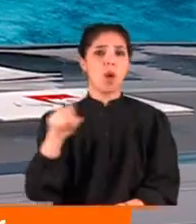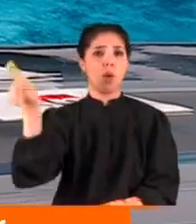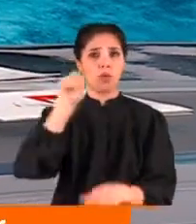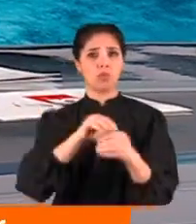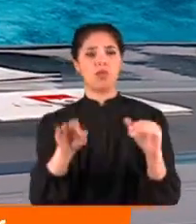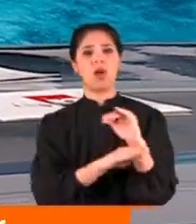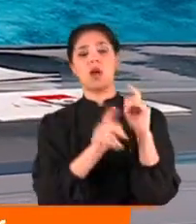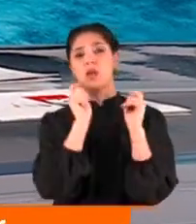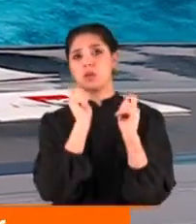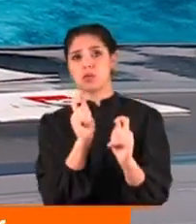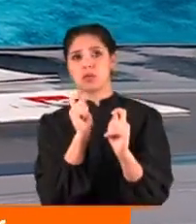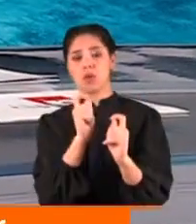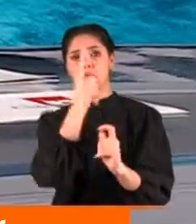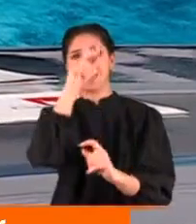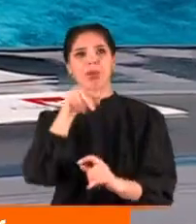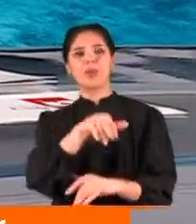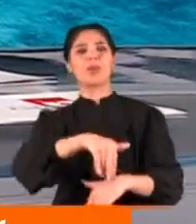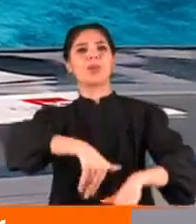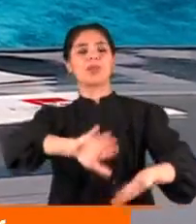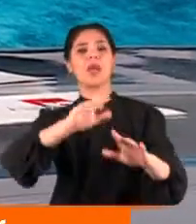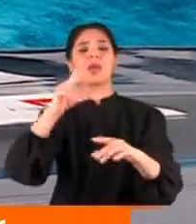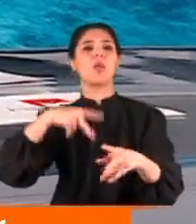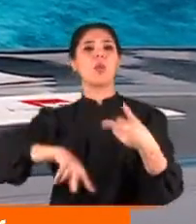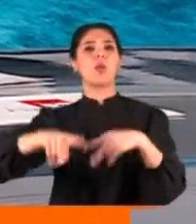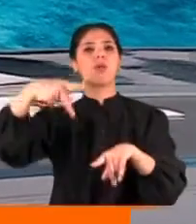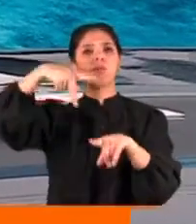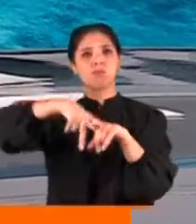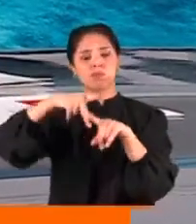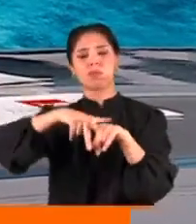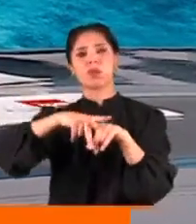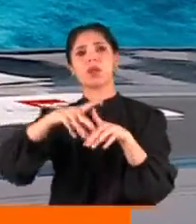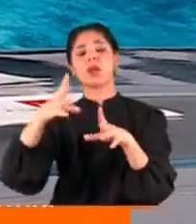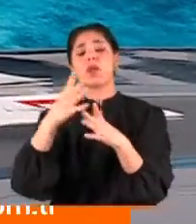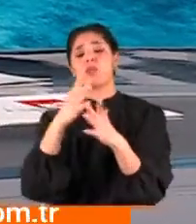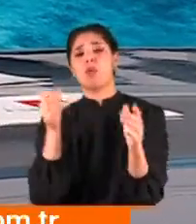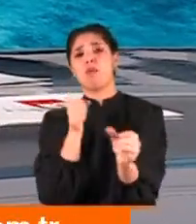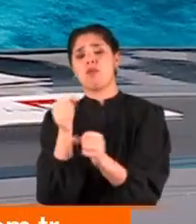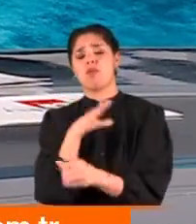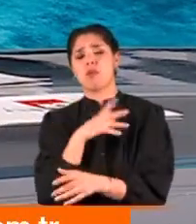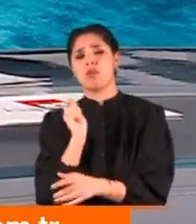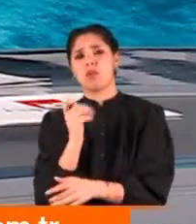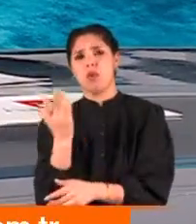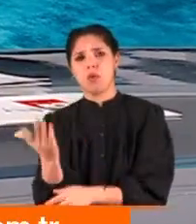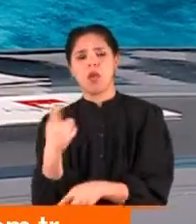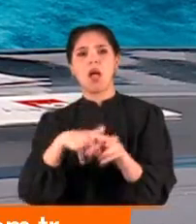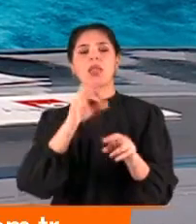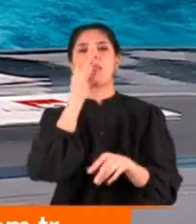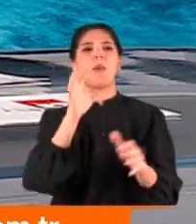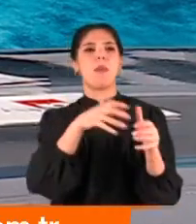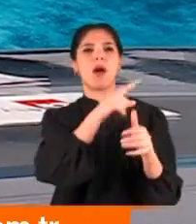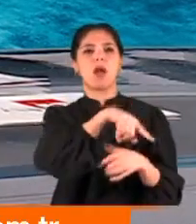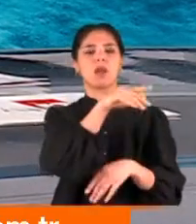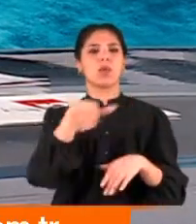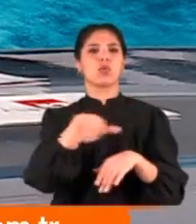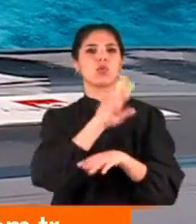hayat çok zor. Ve sadece yürürken değil, toplu taşıma kullanırken de büyük bir mücadele veriyorlar. ATV Haber ekibi bugün